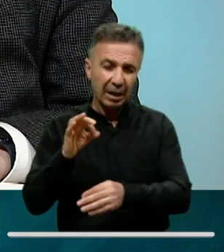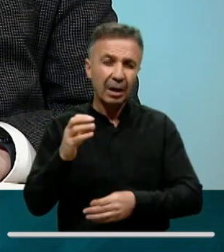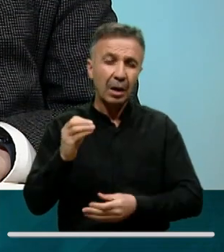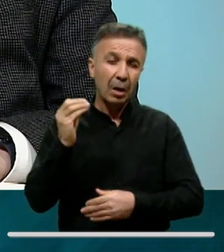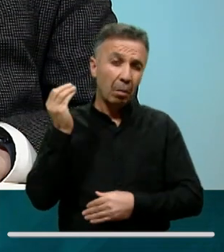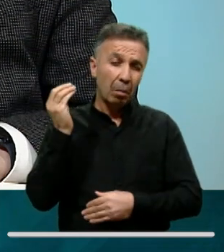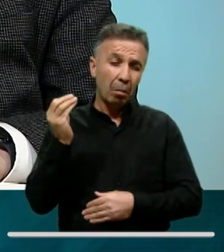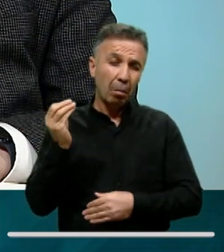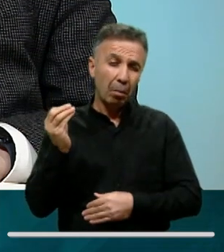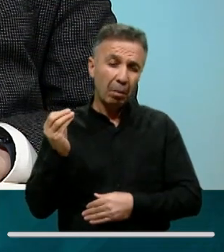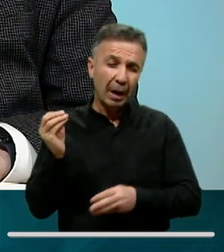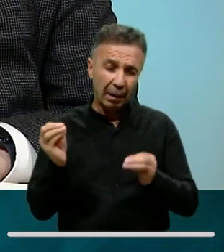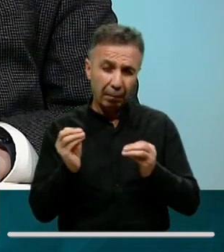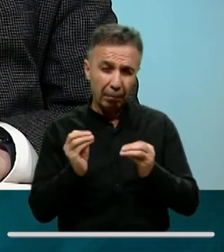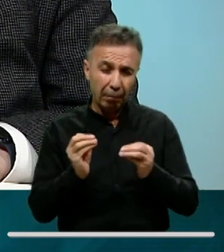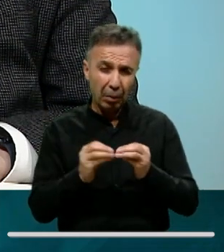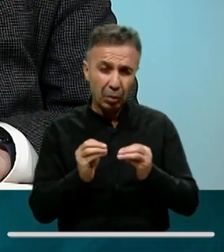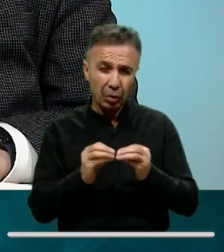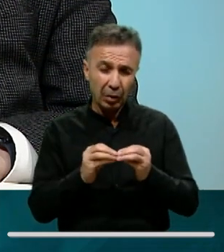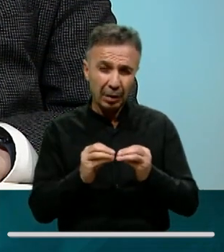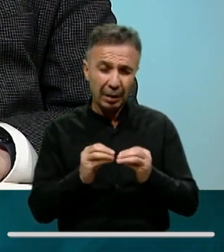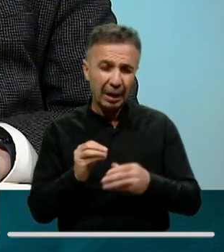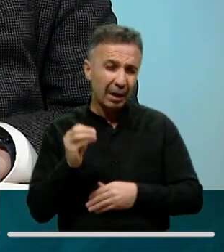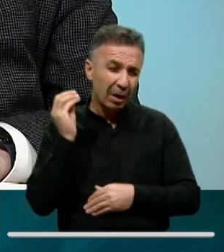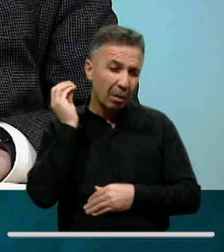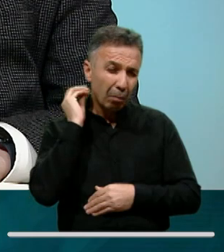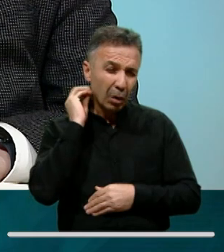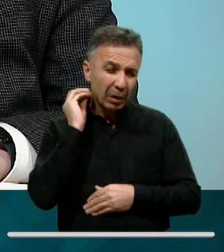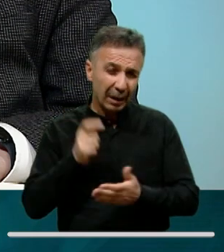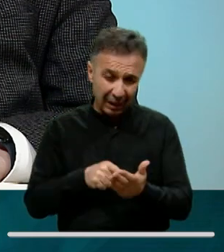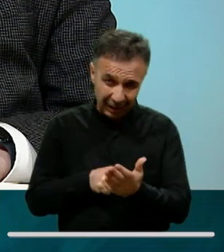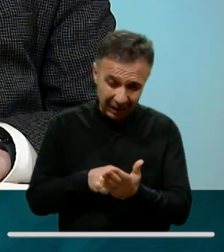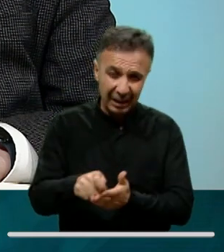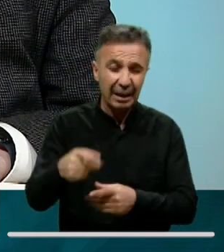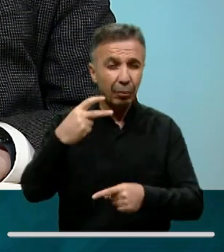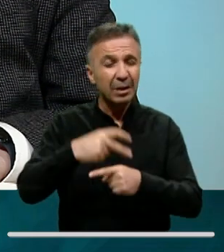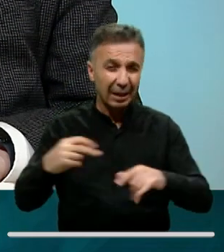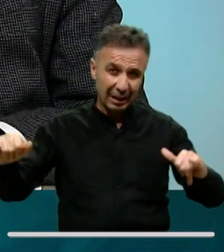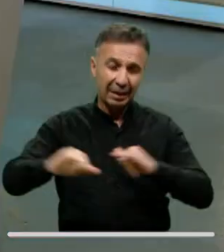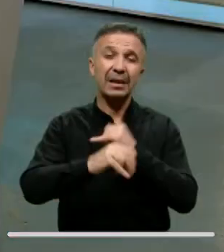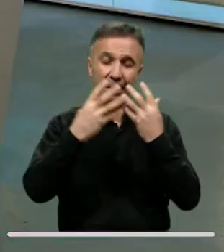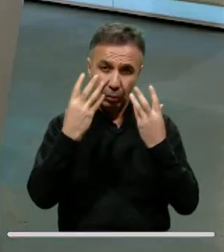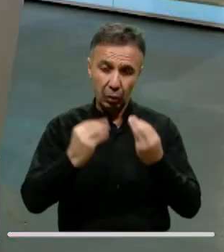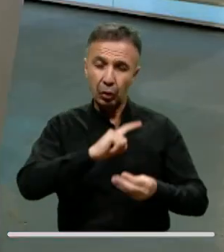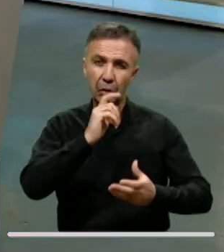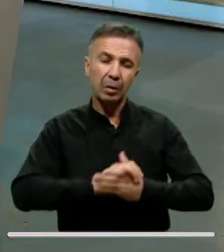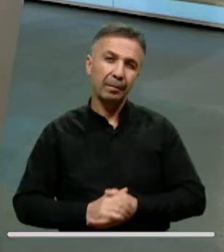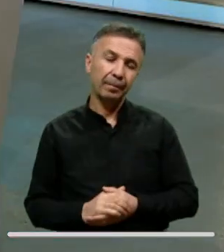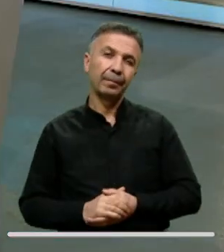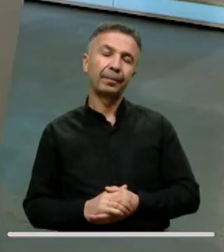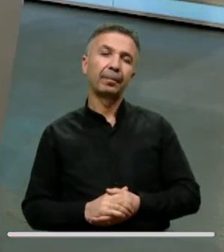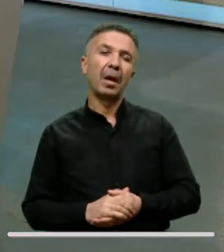silsem bunu da zekat karşılığında yapsam Yani kendi zekatım saysam olur mu demiş e bazen böyle